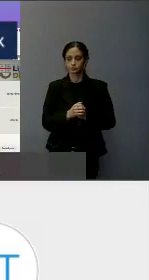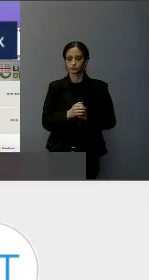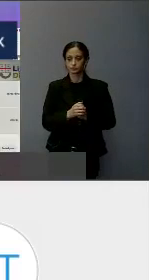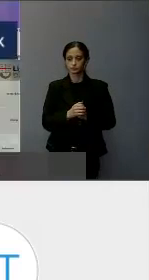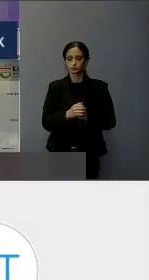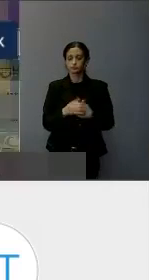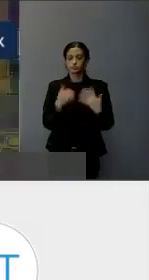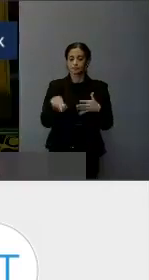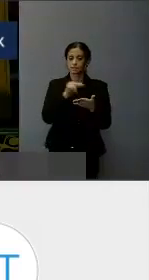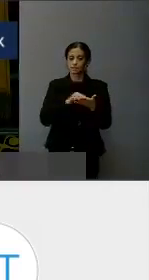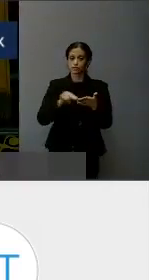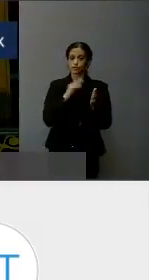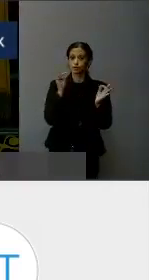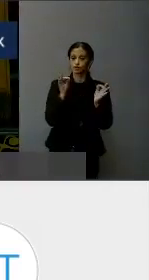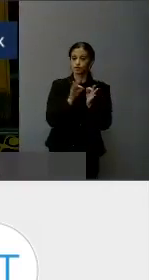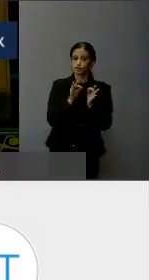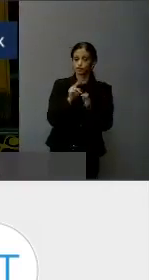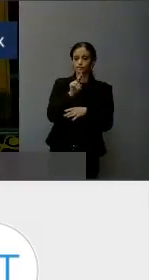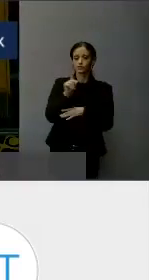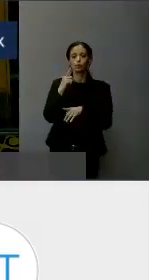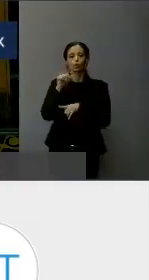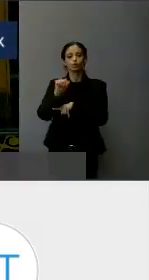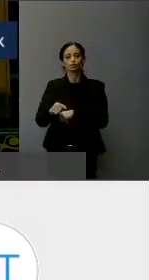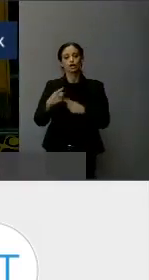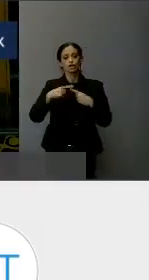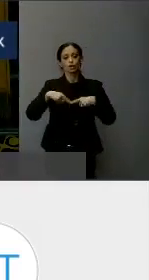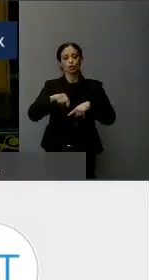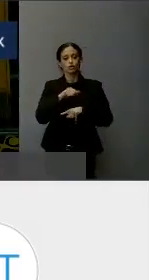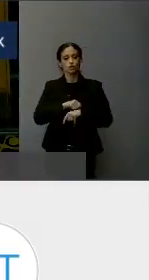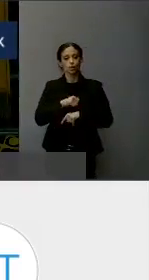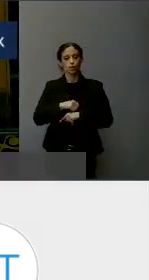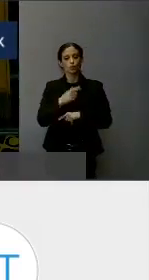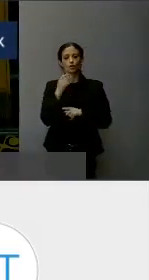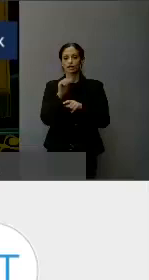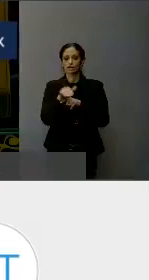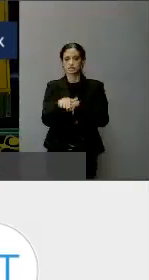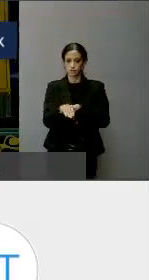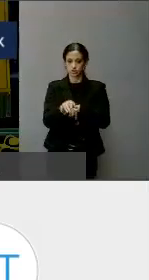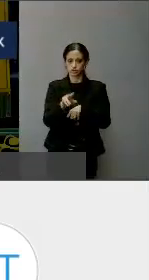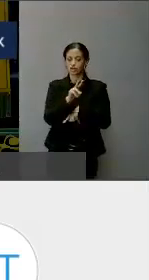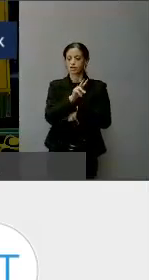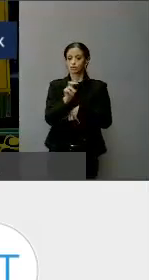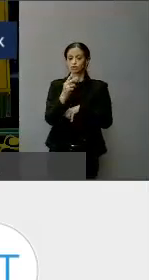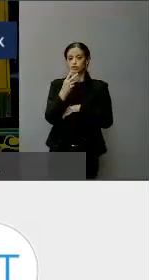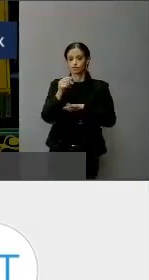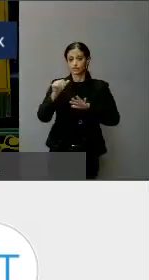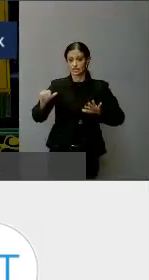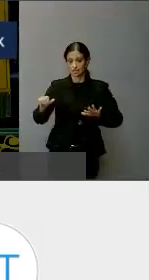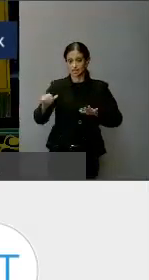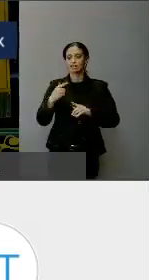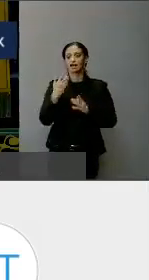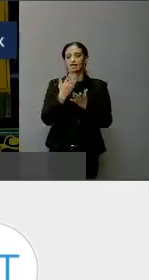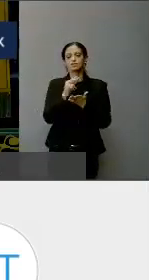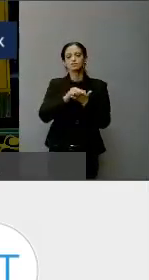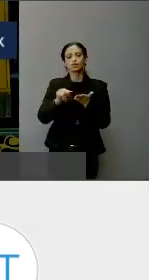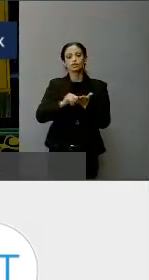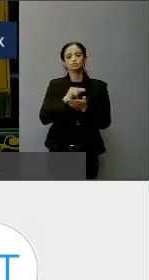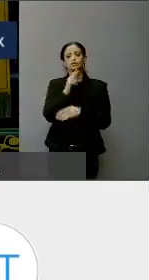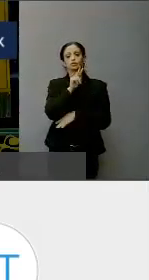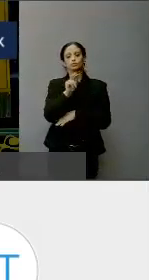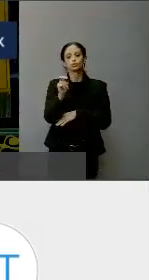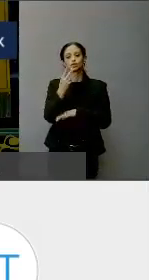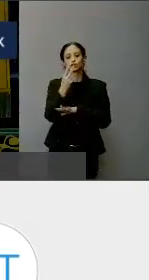16 voti favorevoli 21 contrari il consiglio comunale respinge i 227 in votazione va ora i